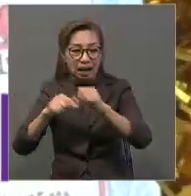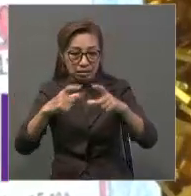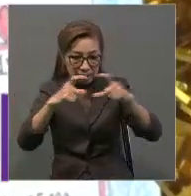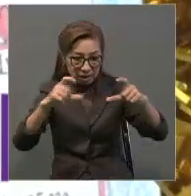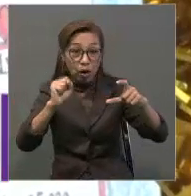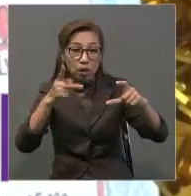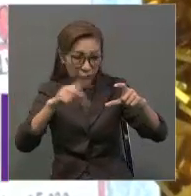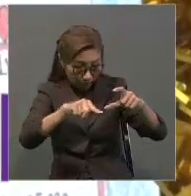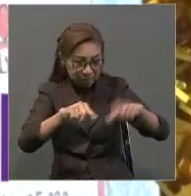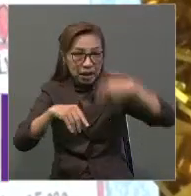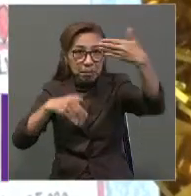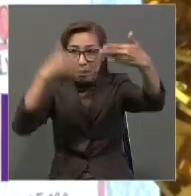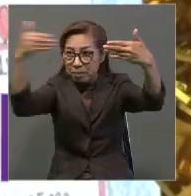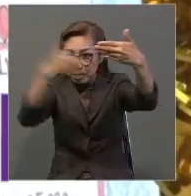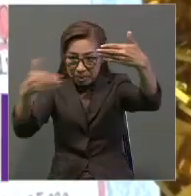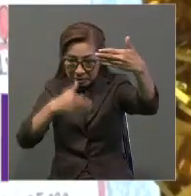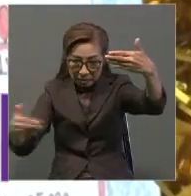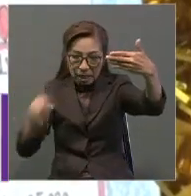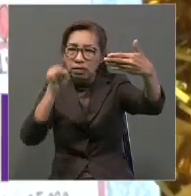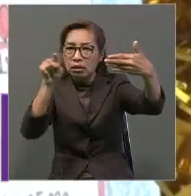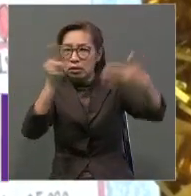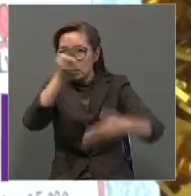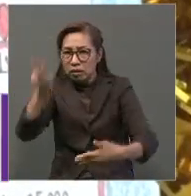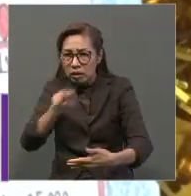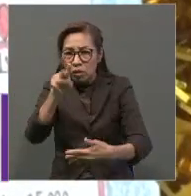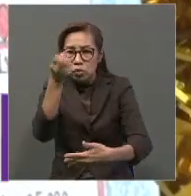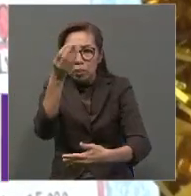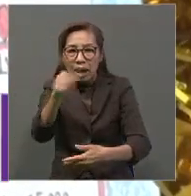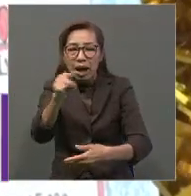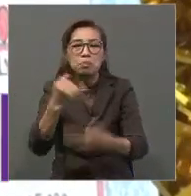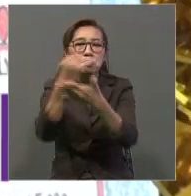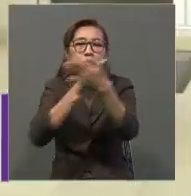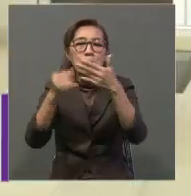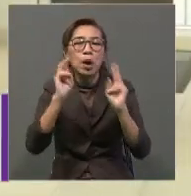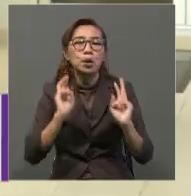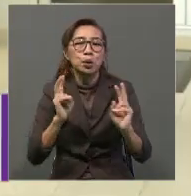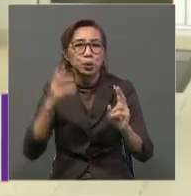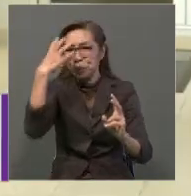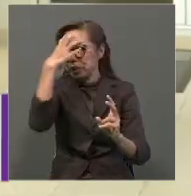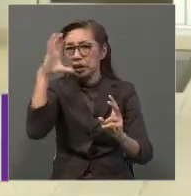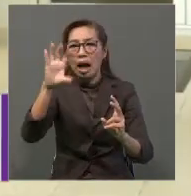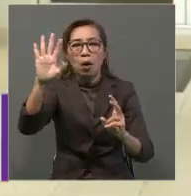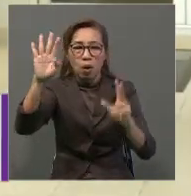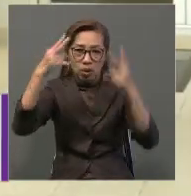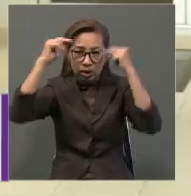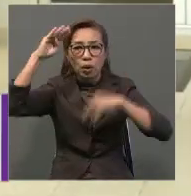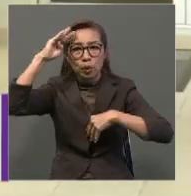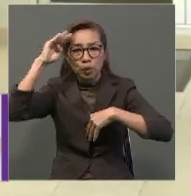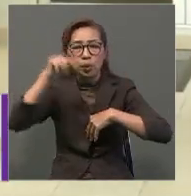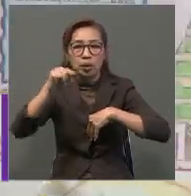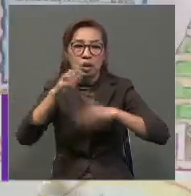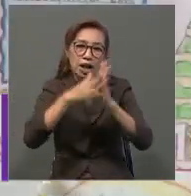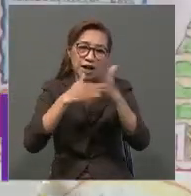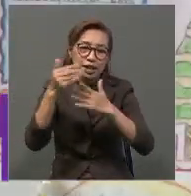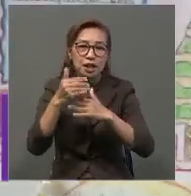2ทำเนียบรัฐบาลส่วนใหญ่ค่ะก็จะเป็นภาพวาดรูปการ์ตูนของพลเอกประยุทธ์สีสันสดใสอวยพรขอให้ท่านมีความ